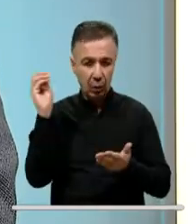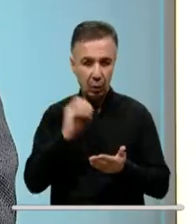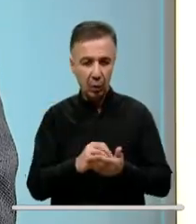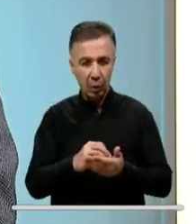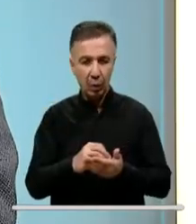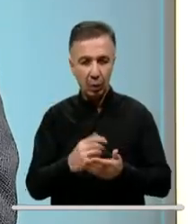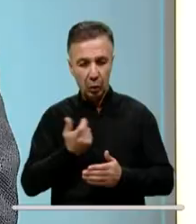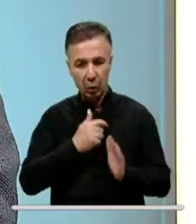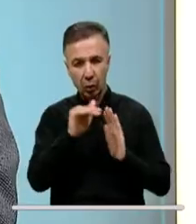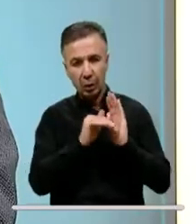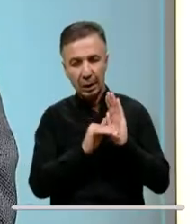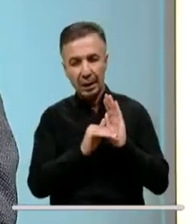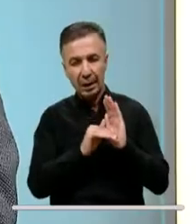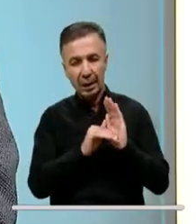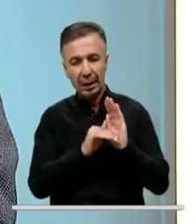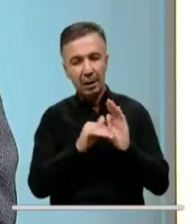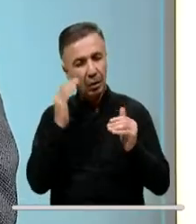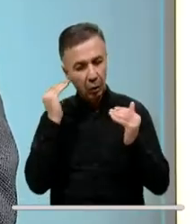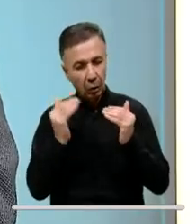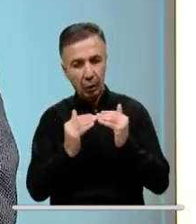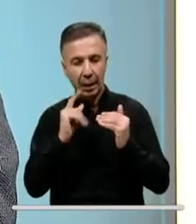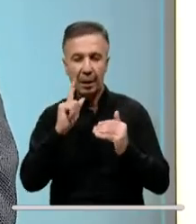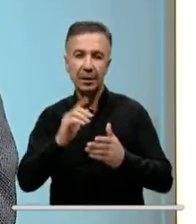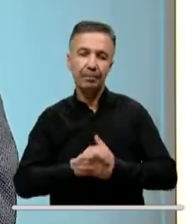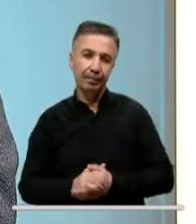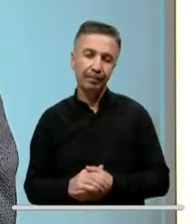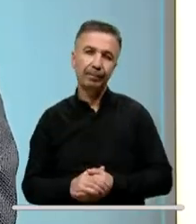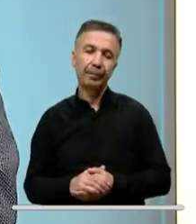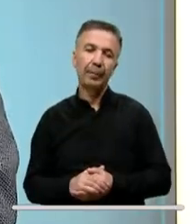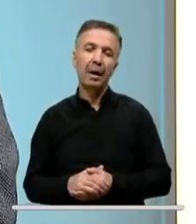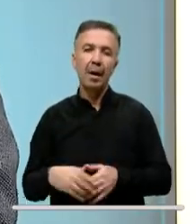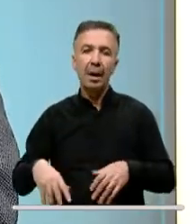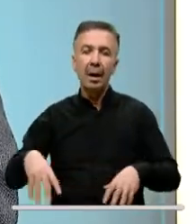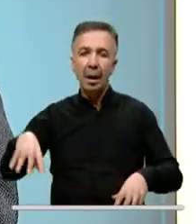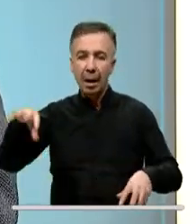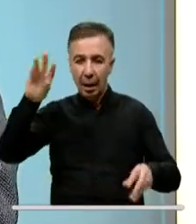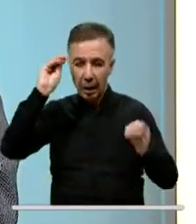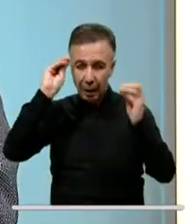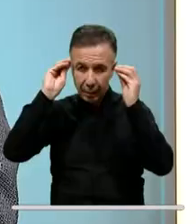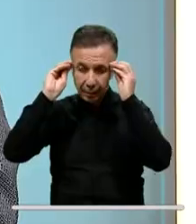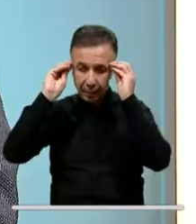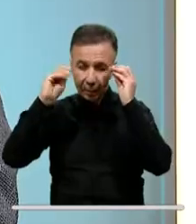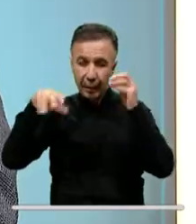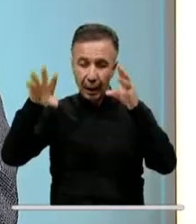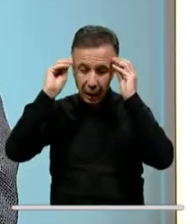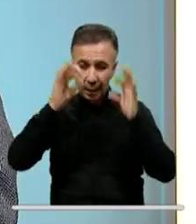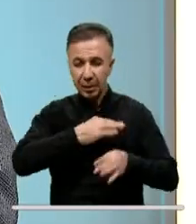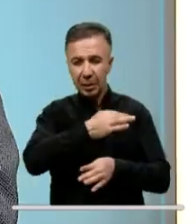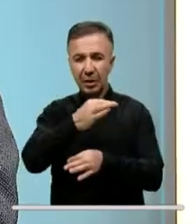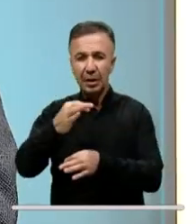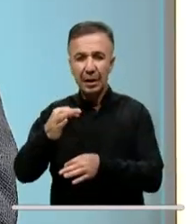temel kuralların dışına çıkmadan, alimlerin ortaya koymuş olduğu o